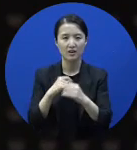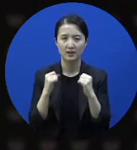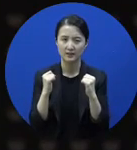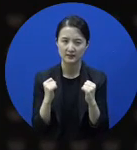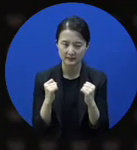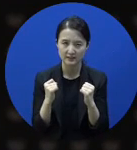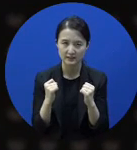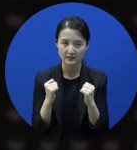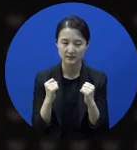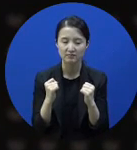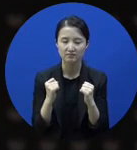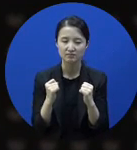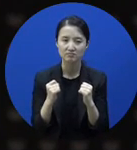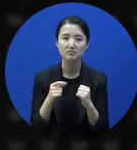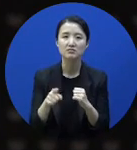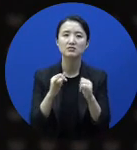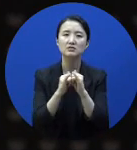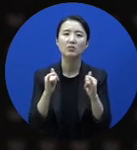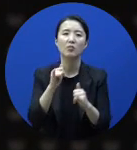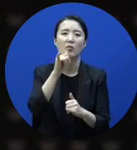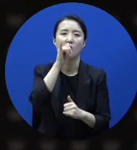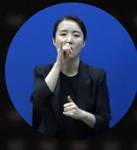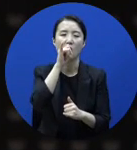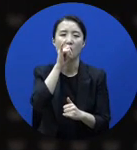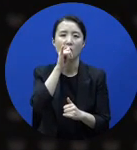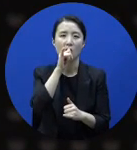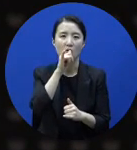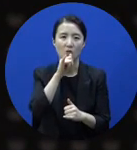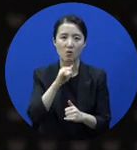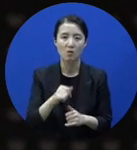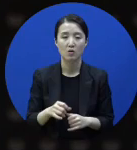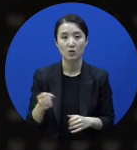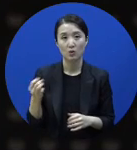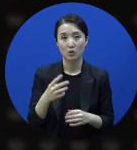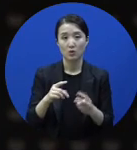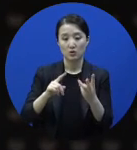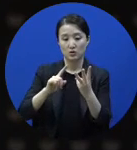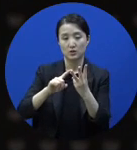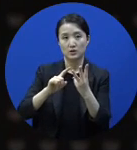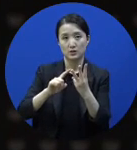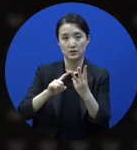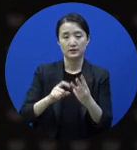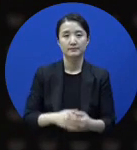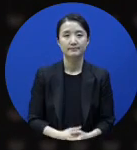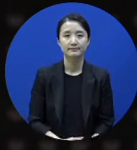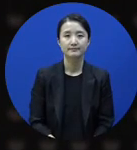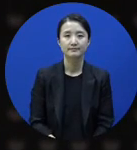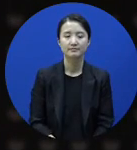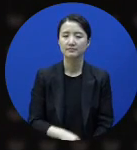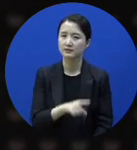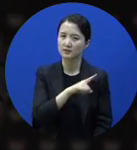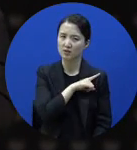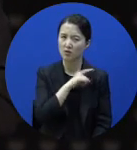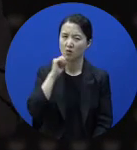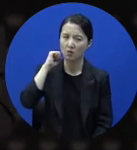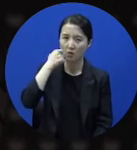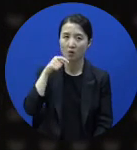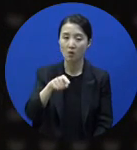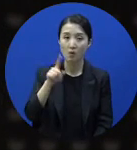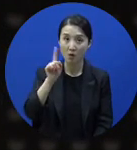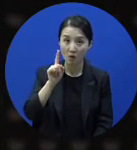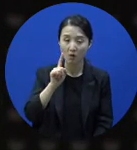부분들이 그렇게 크지 않은 분들이 있어요. 그런 어떤 C 유형 같은 경우는 상당히 좀 어려움을 좀 처하더라고요. 한 예로 C 부분 영역에 있는 부분이